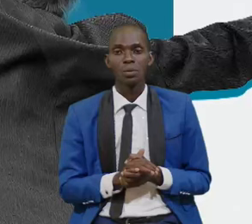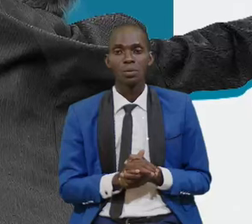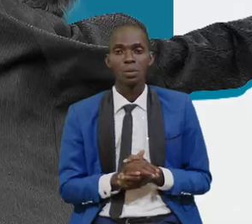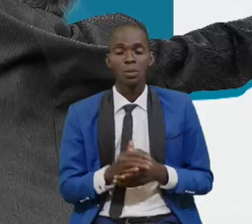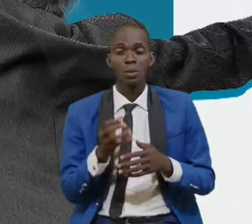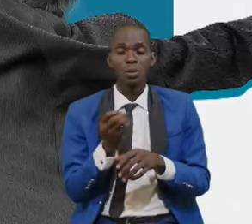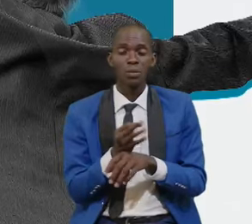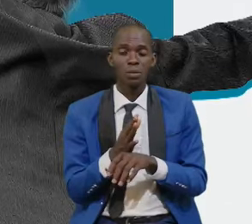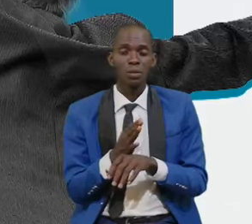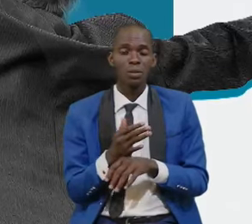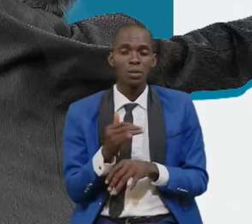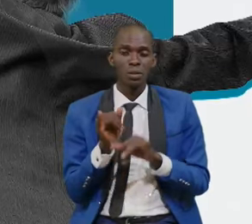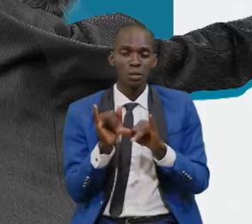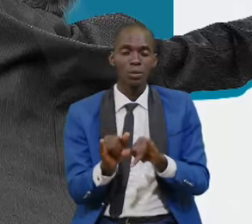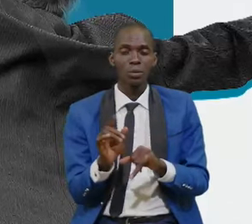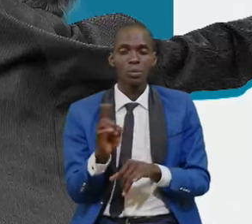Restez là où vous êtes.